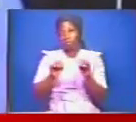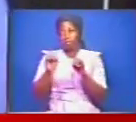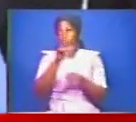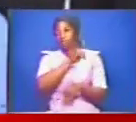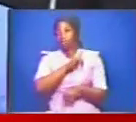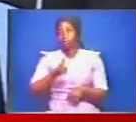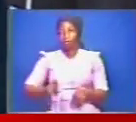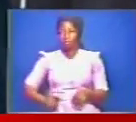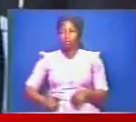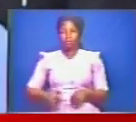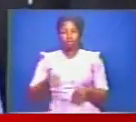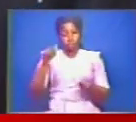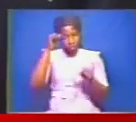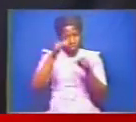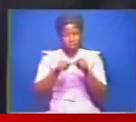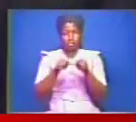Baba.